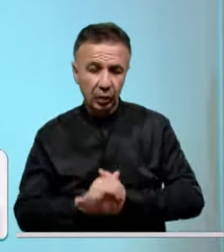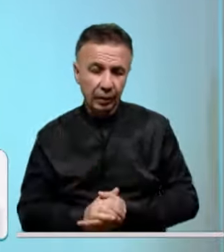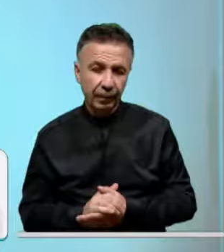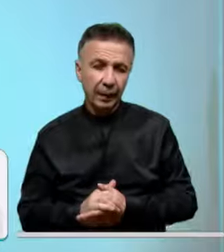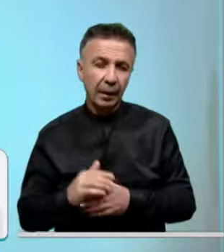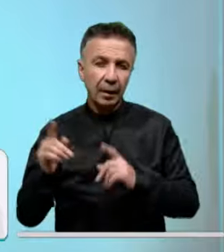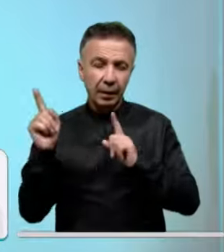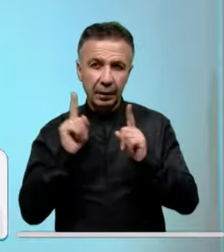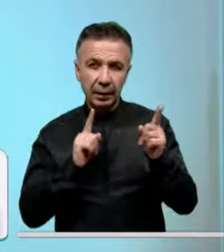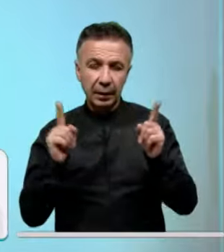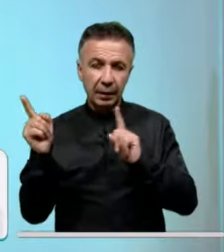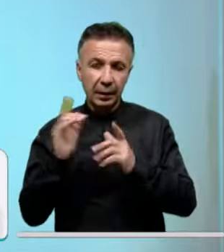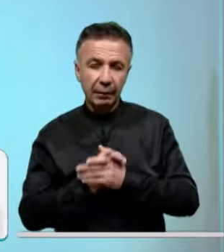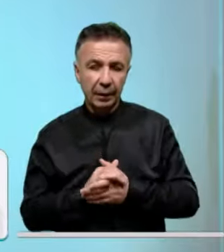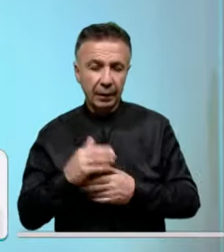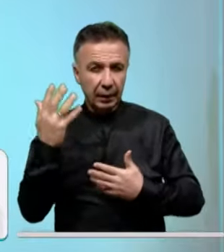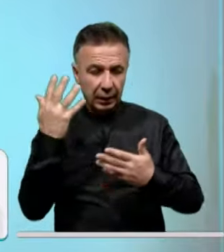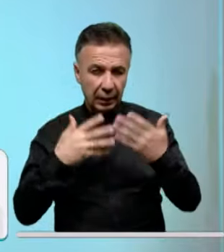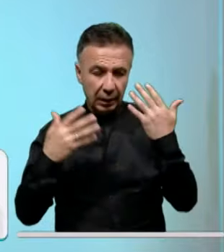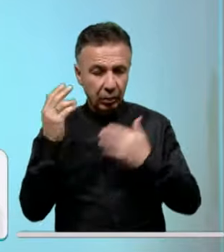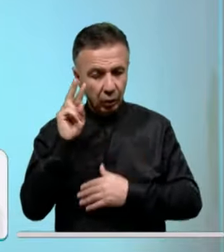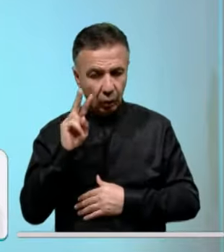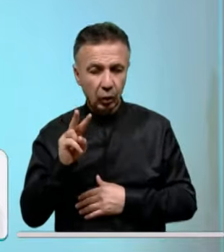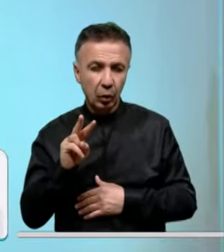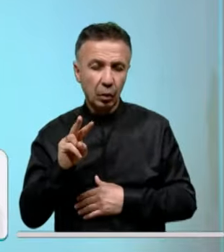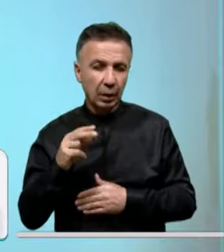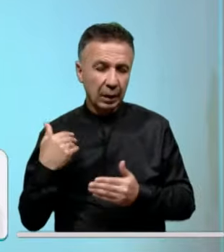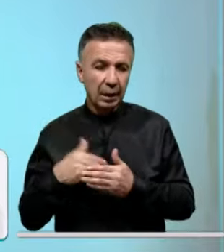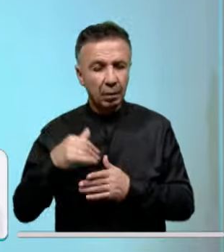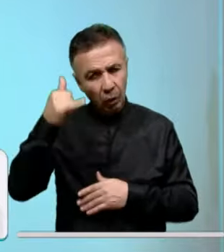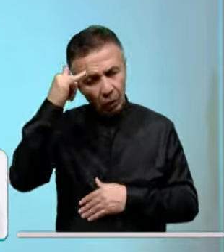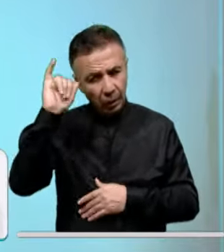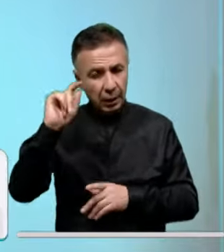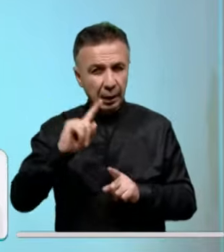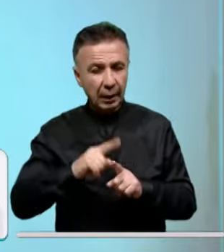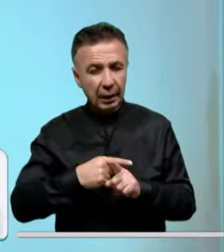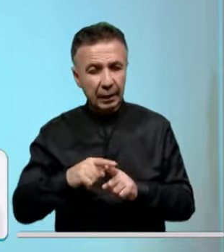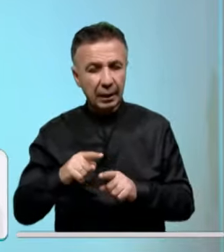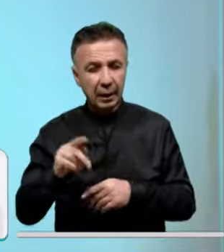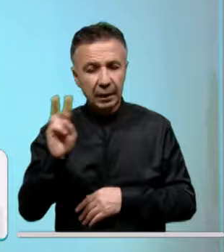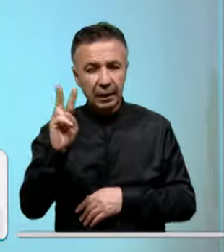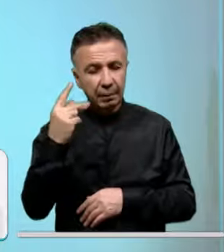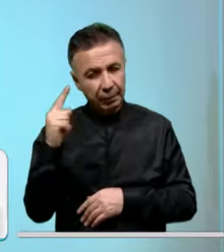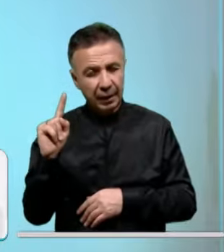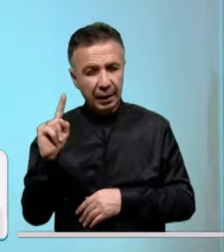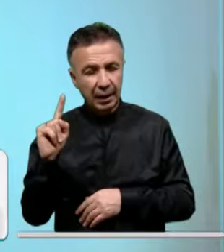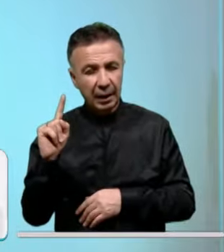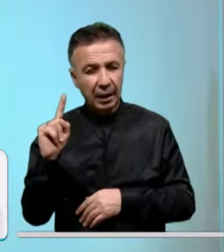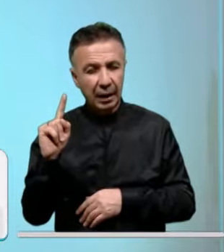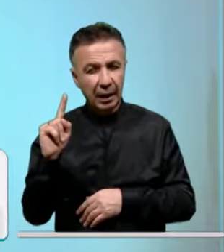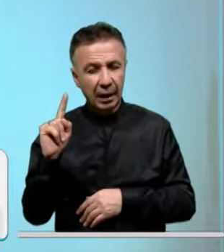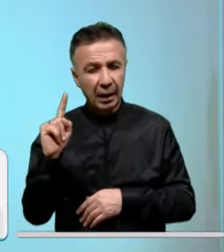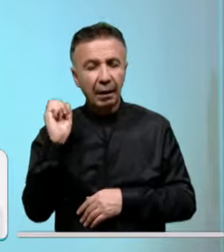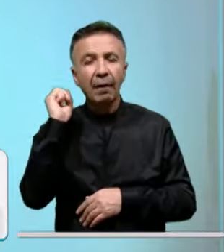sosyal medyadan ve televizyonlardan gördüğümüz kadarıyla büyükbaş hisseleri 20 bin lira ve üstü rakamlar